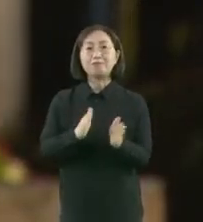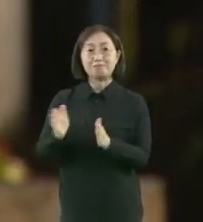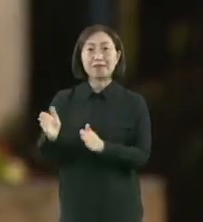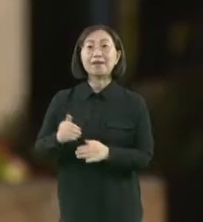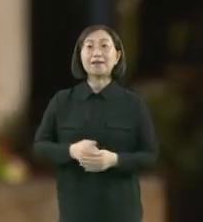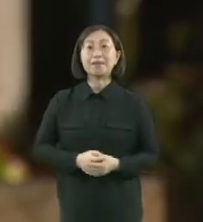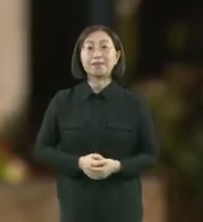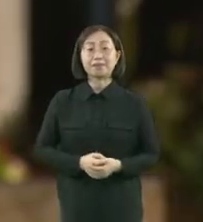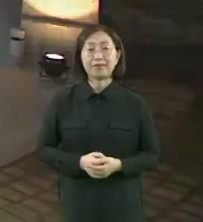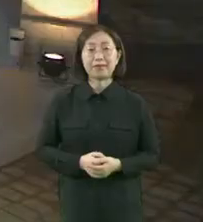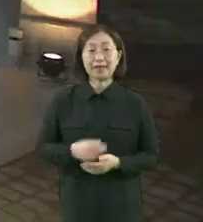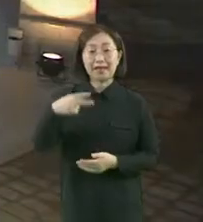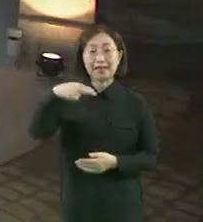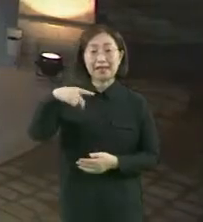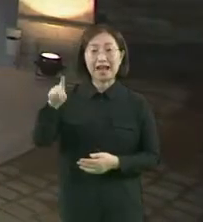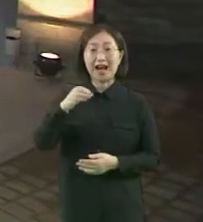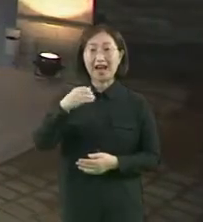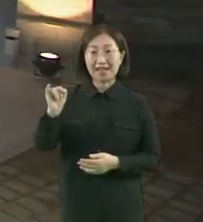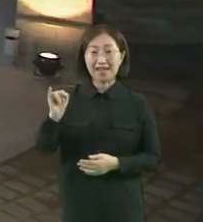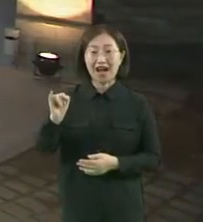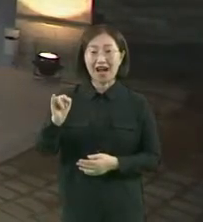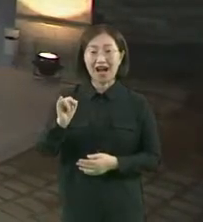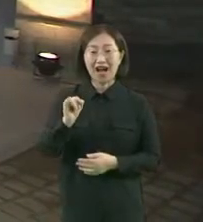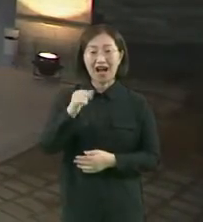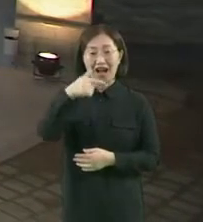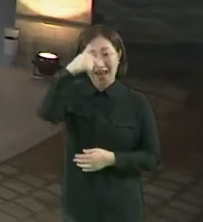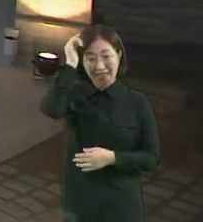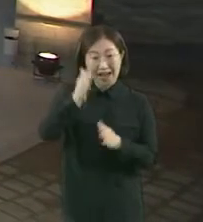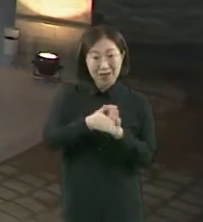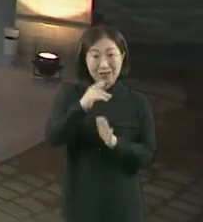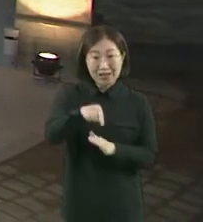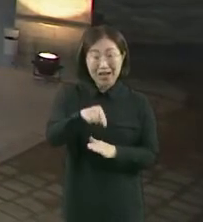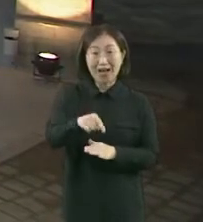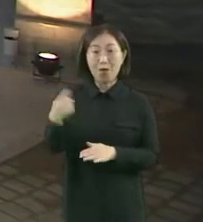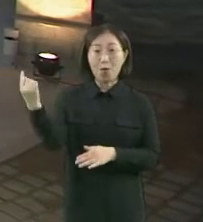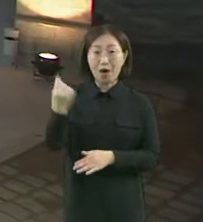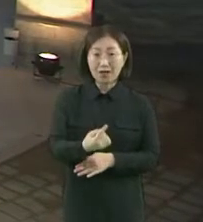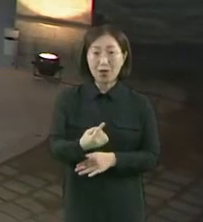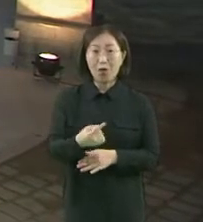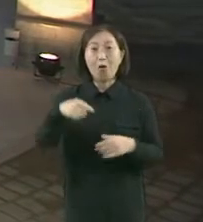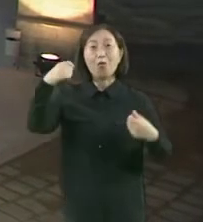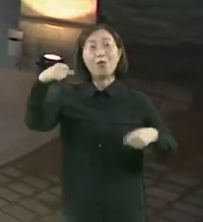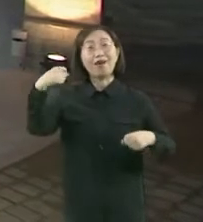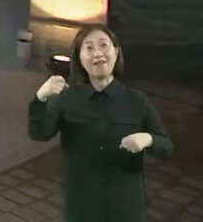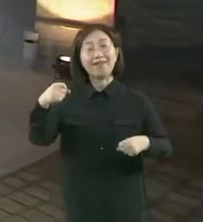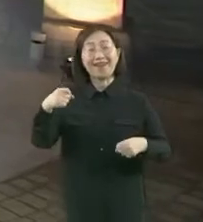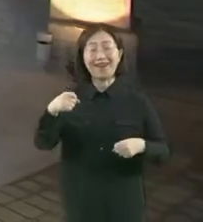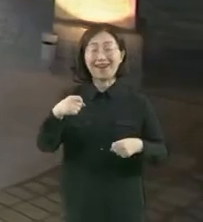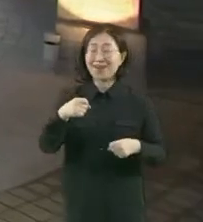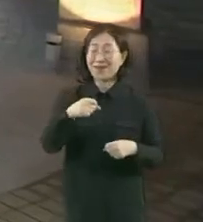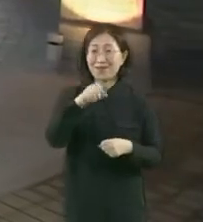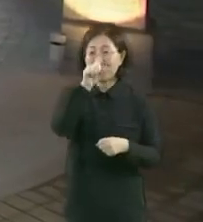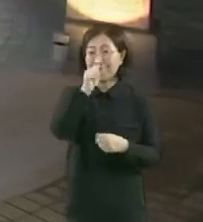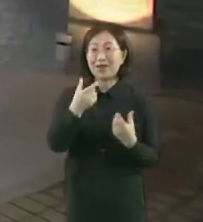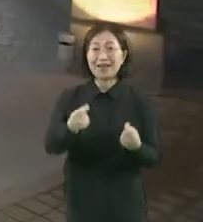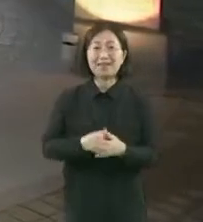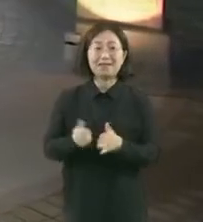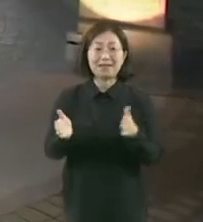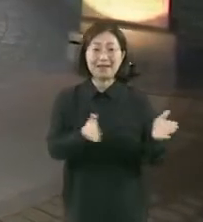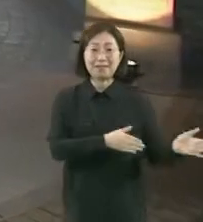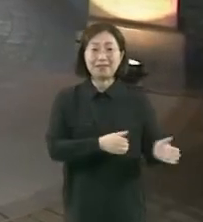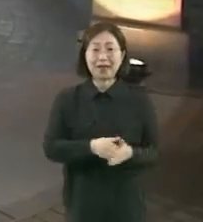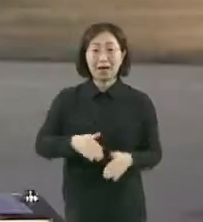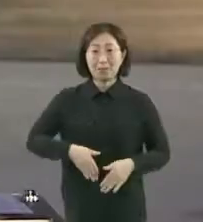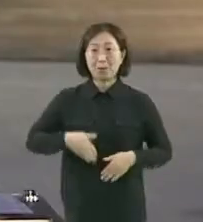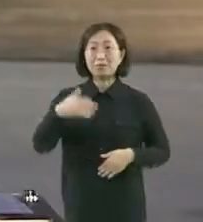있습니다. 싸이가 이제 대전 원도심에서 공연을 한다. 그야말로 전국적인 볼거리가 될 것 같은데, 이번에는 보문산 얘기 한번 해보겠습니다.